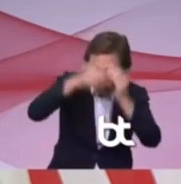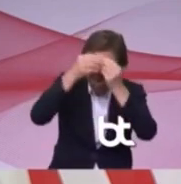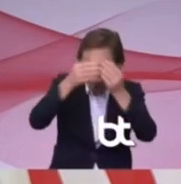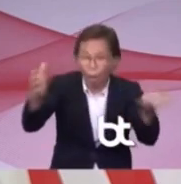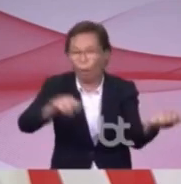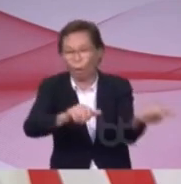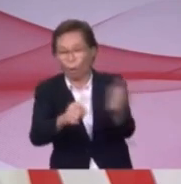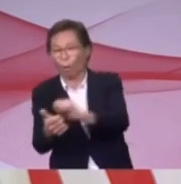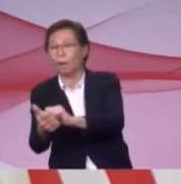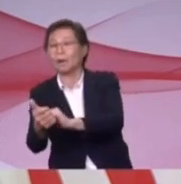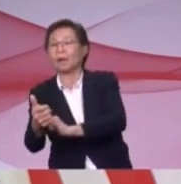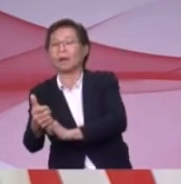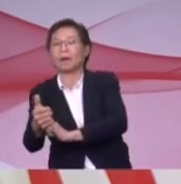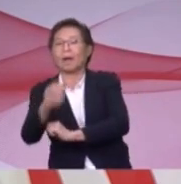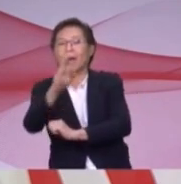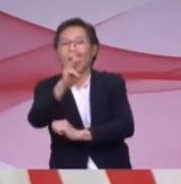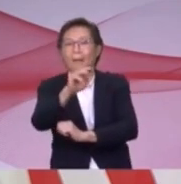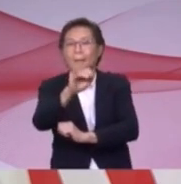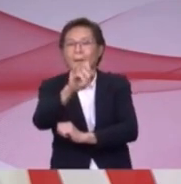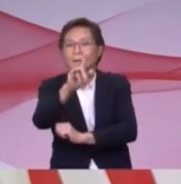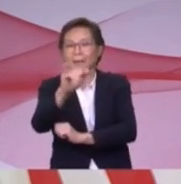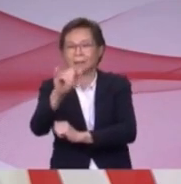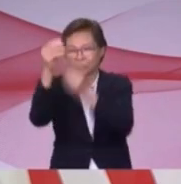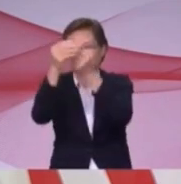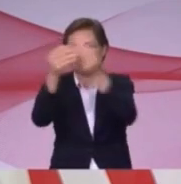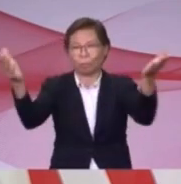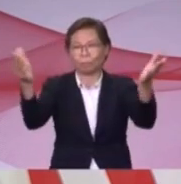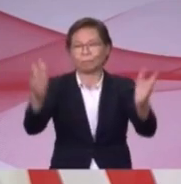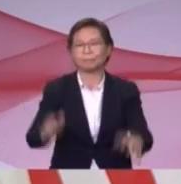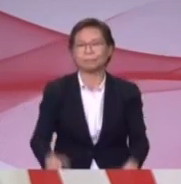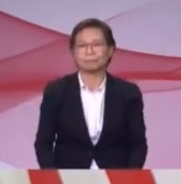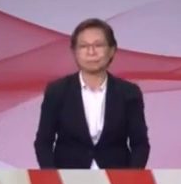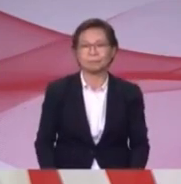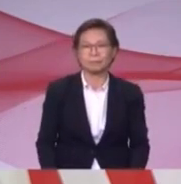diumumkan oleh pihak MITI sendiri. Pengangkutan awam